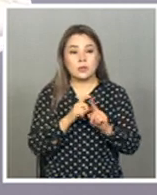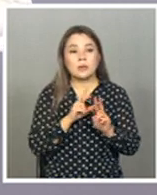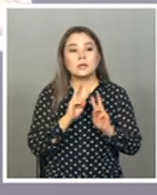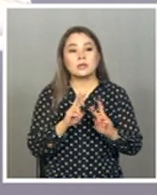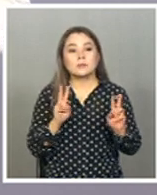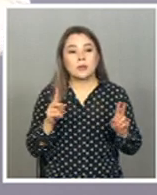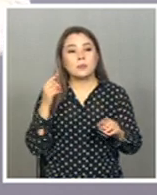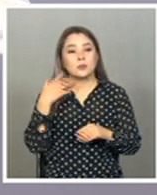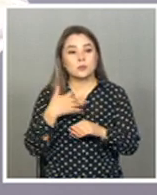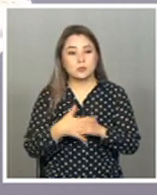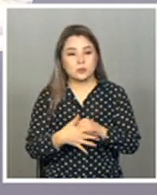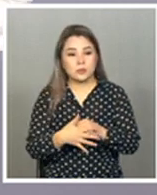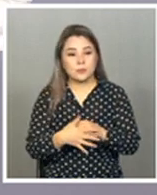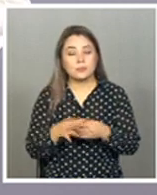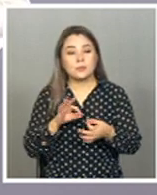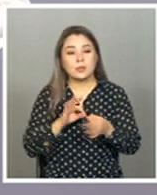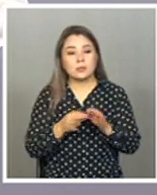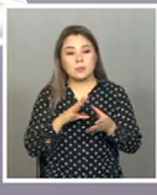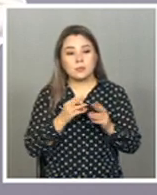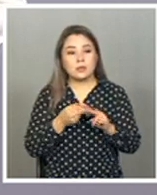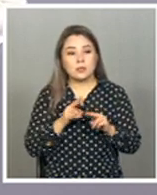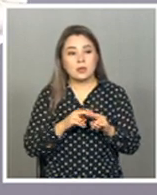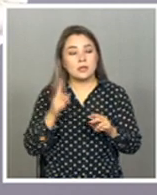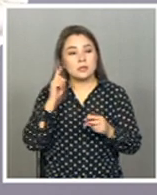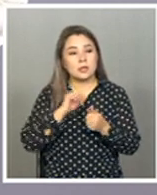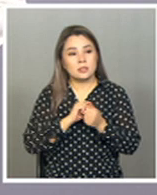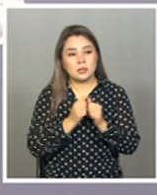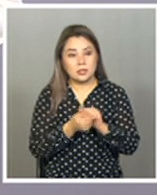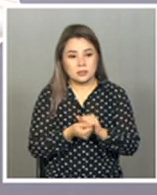түсінікті? Ендеше есте сақтаңыз.